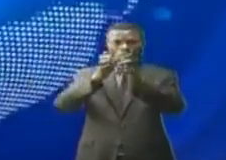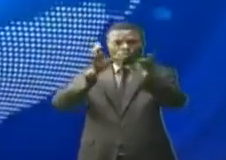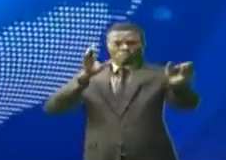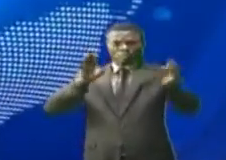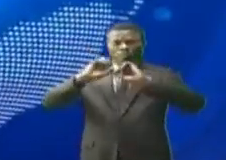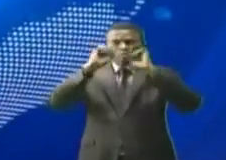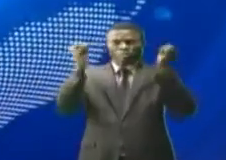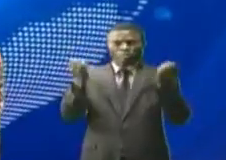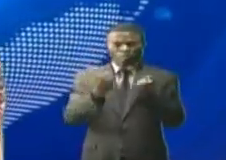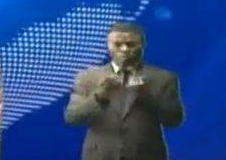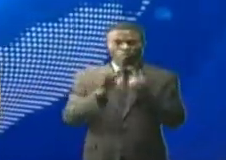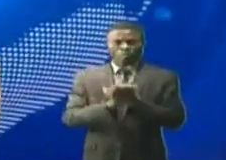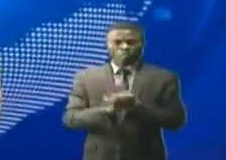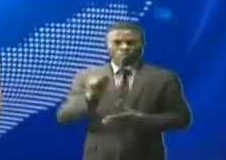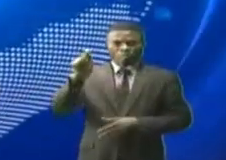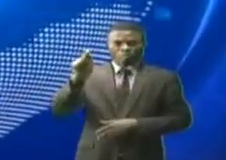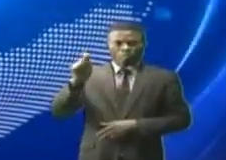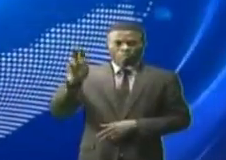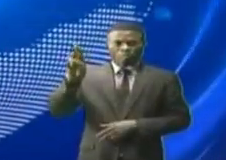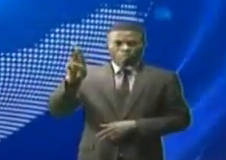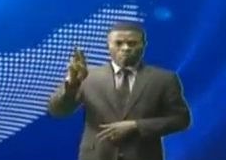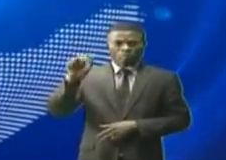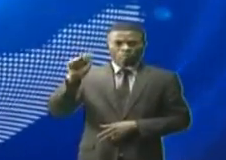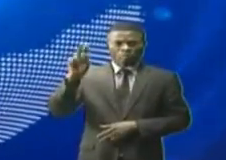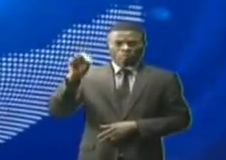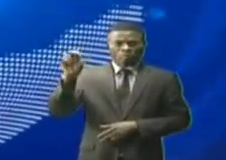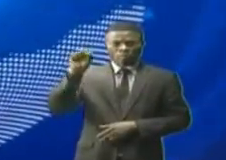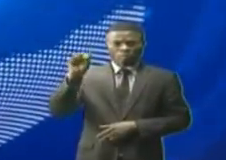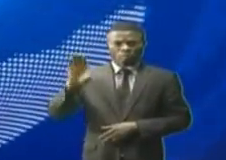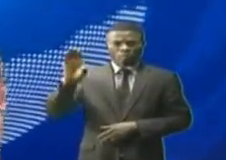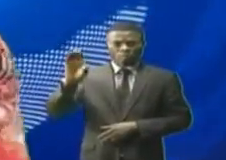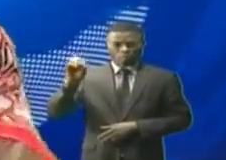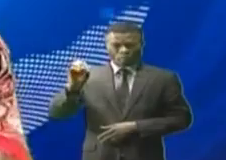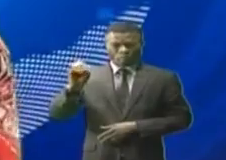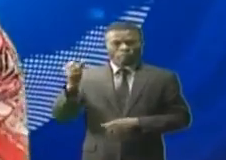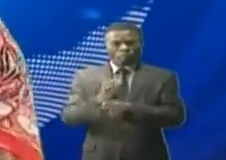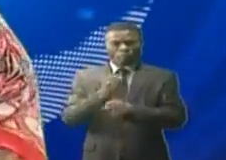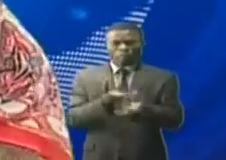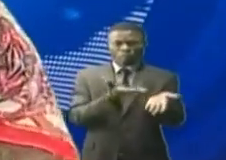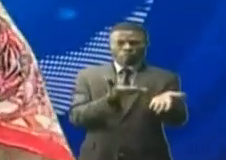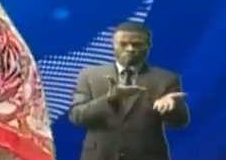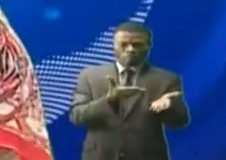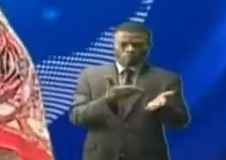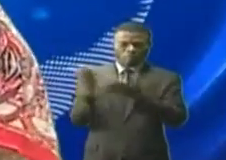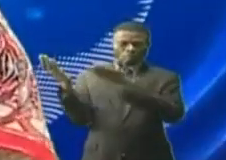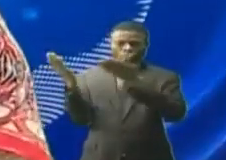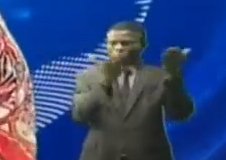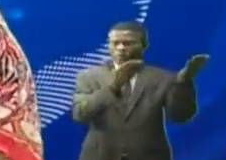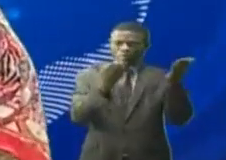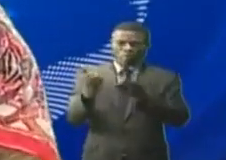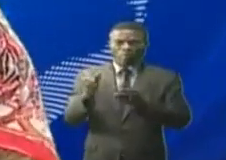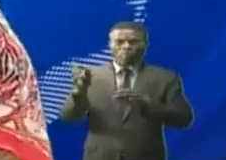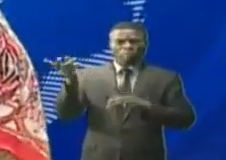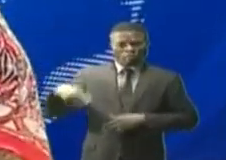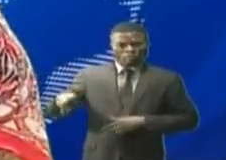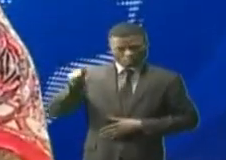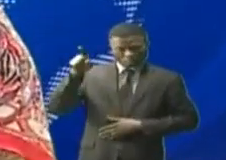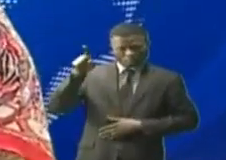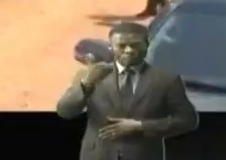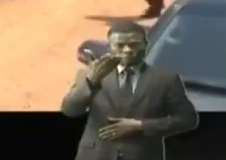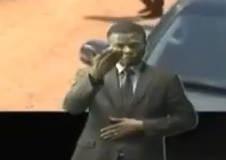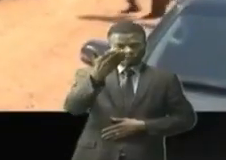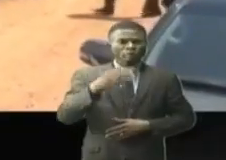l'entreprise Transcocédon et du gouvernement central pour desservir les citoyens de ce coin du pays.